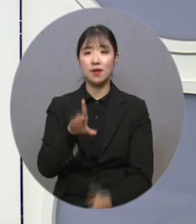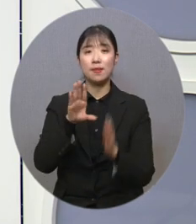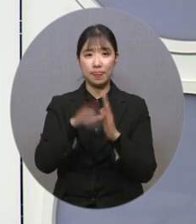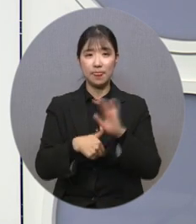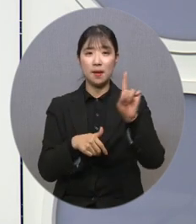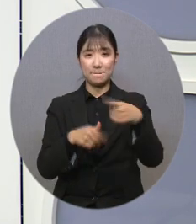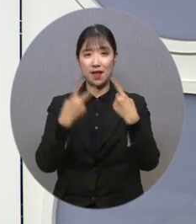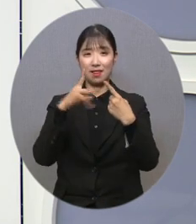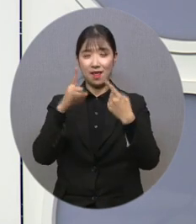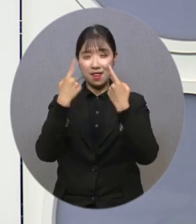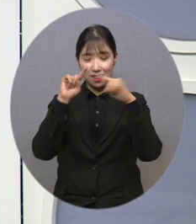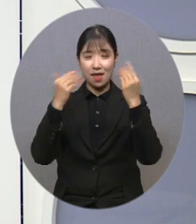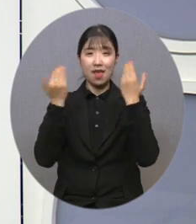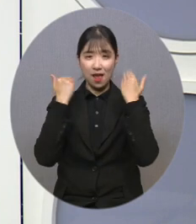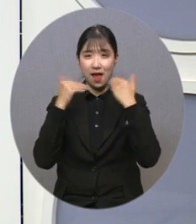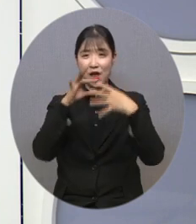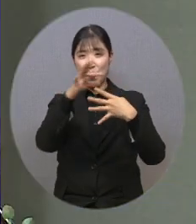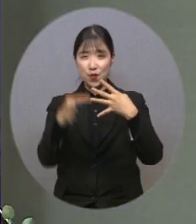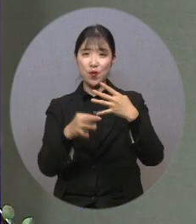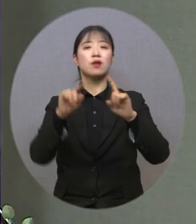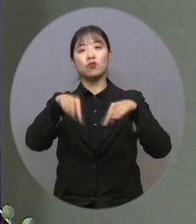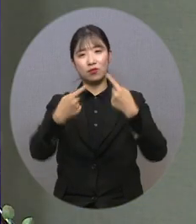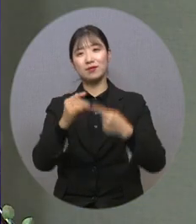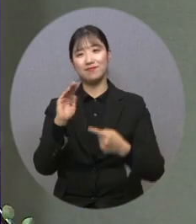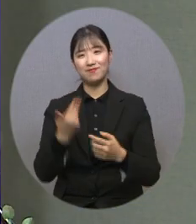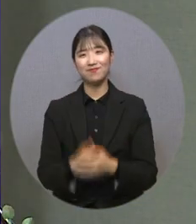2021년도에 100대 대학 순위 안에 들어갔습니다.